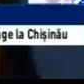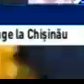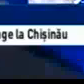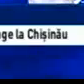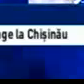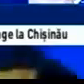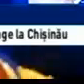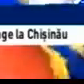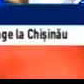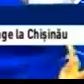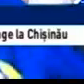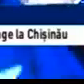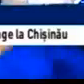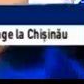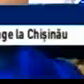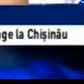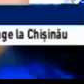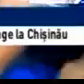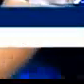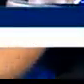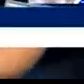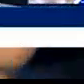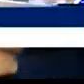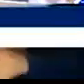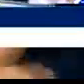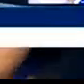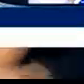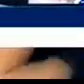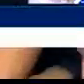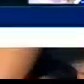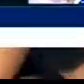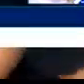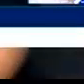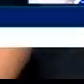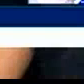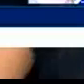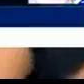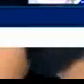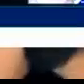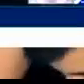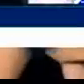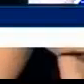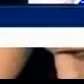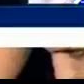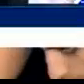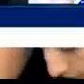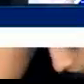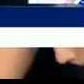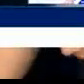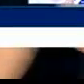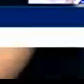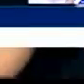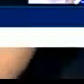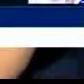să treacă din nou vama. Sunt absolut uluit de felul în care am fost ținuți 3 zile și 2 nopți de poliția de